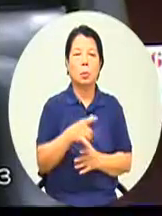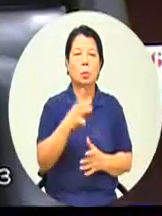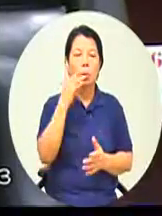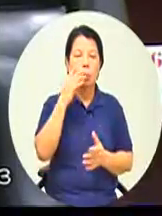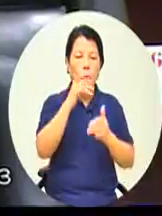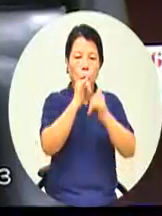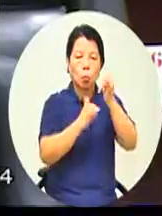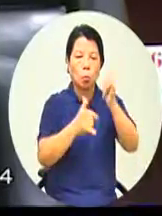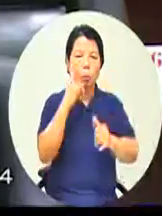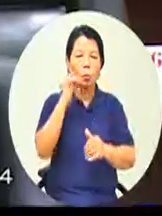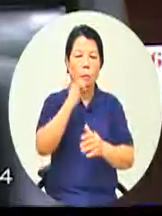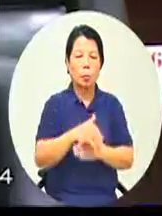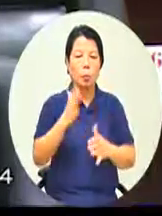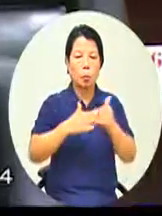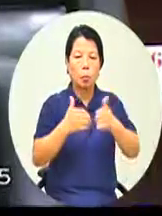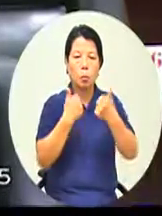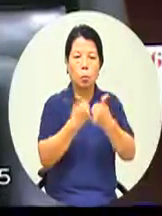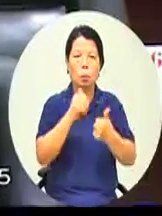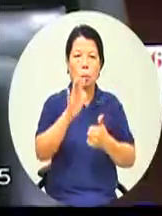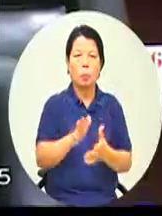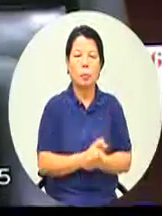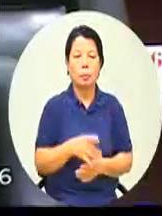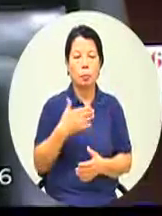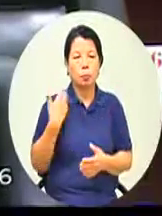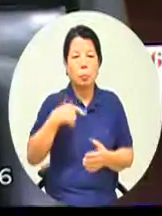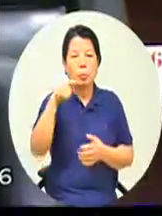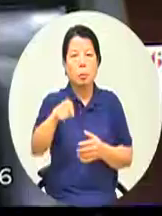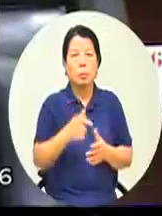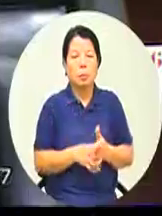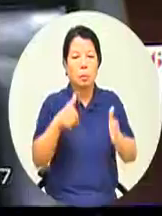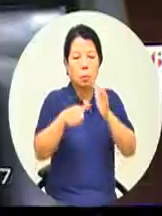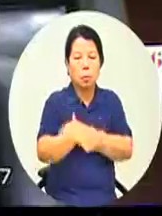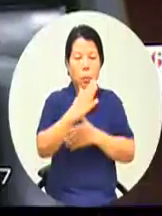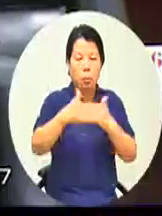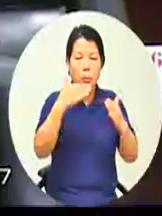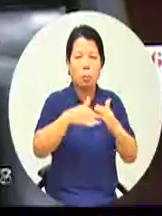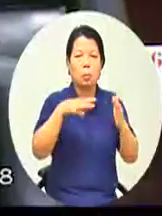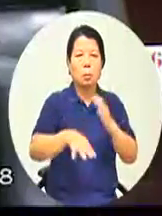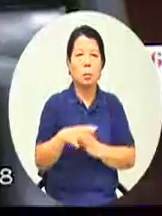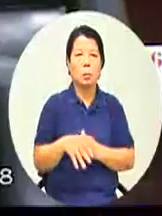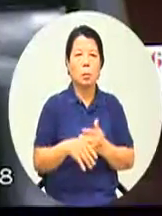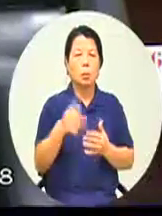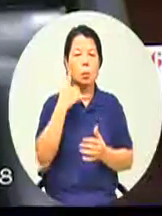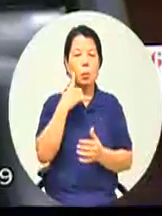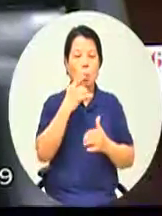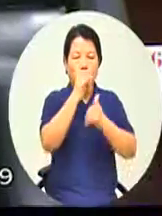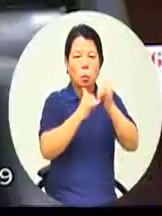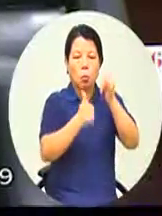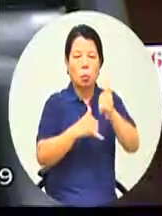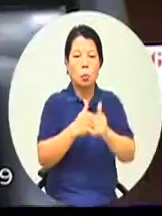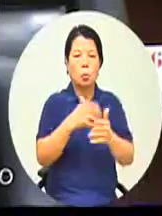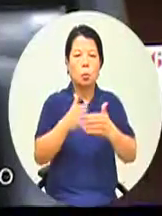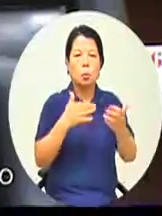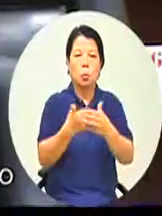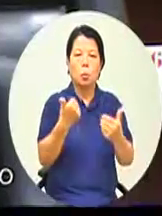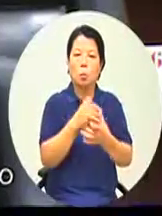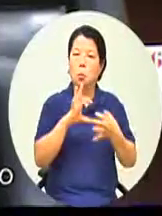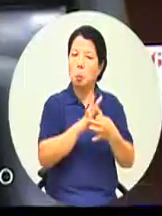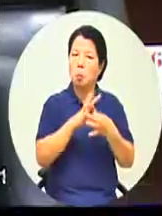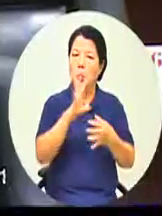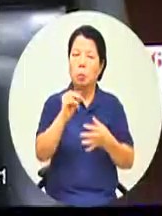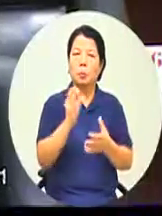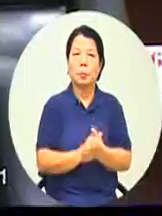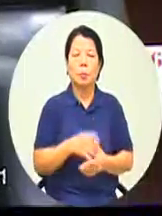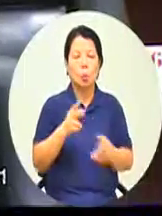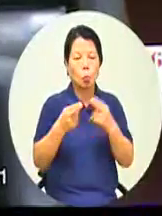那我不太知道这个故事妈妈好进入到校园跟我们故事妈妈协会有没有什么样的关系，以及我们如